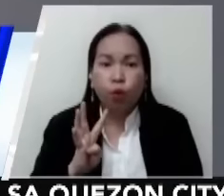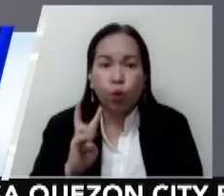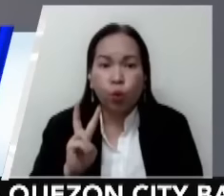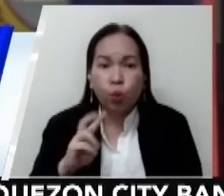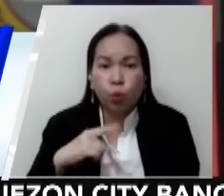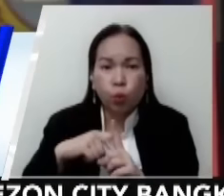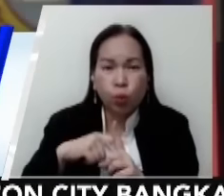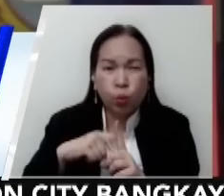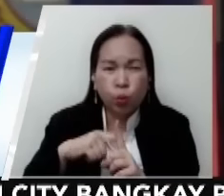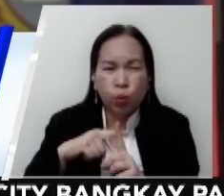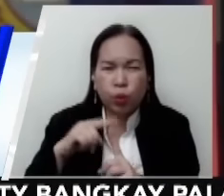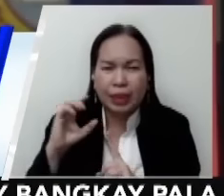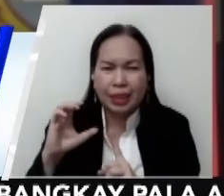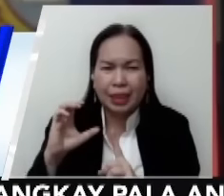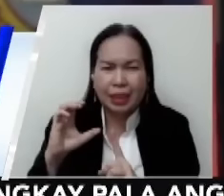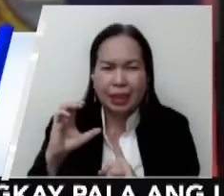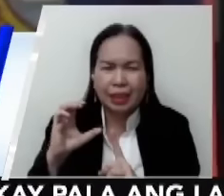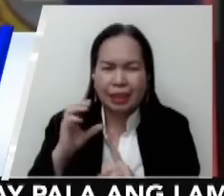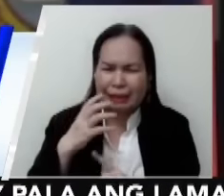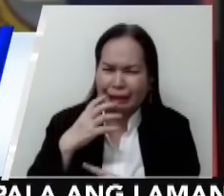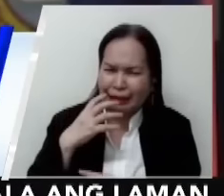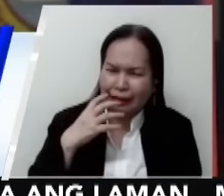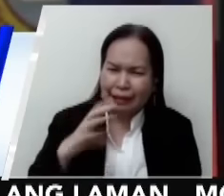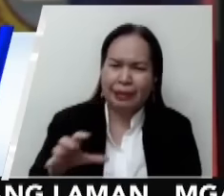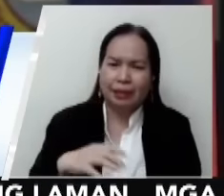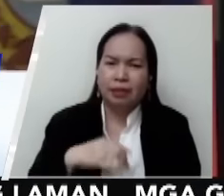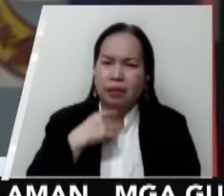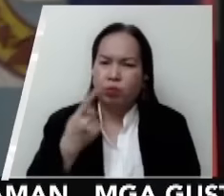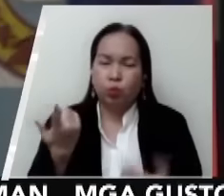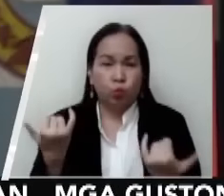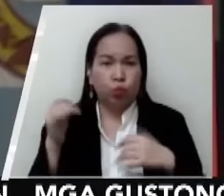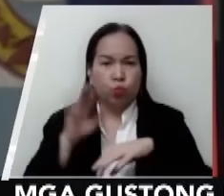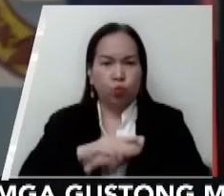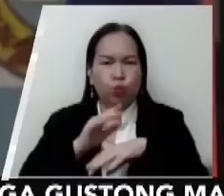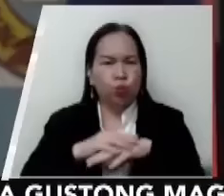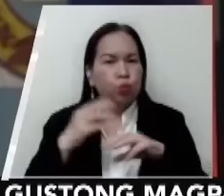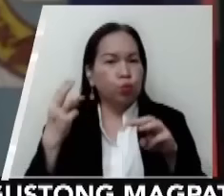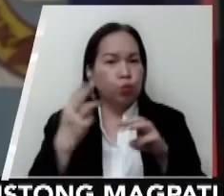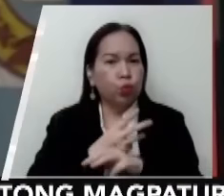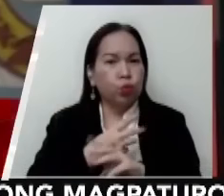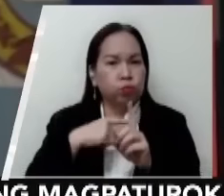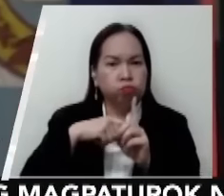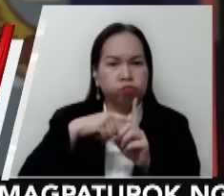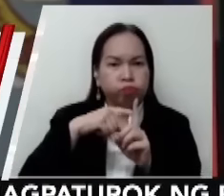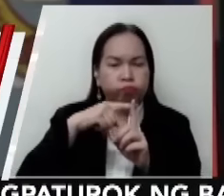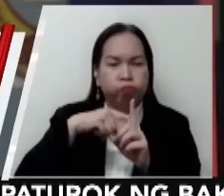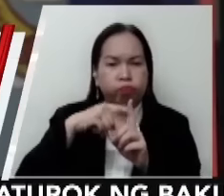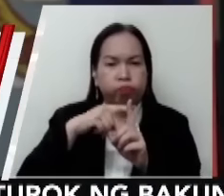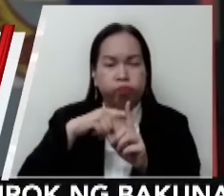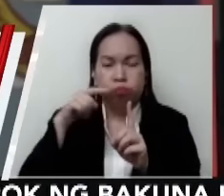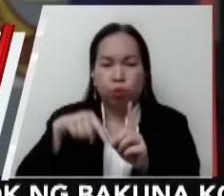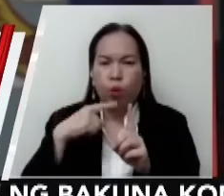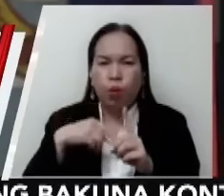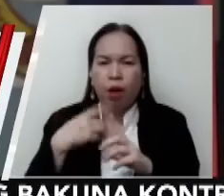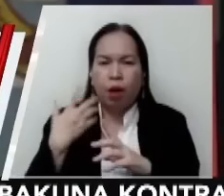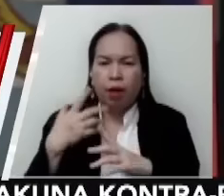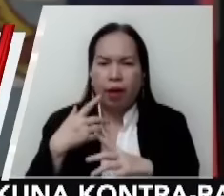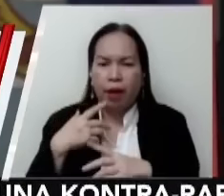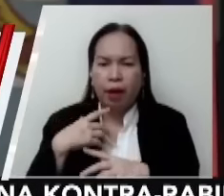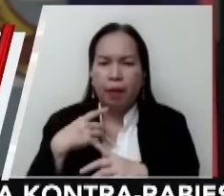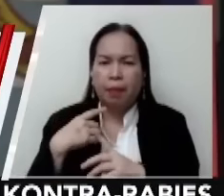index. Medyo matindi po kasi yung temperatures natin recently dahil may high pressure na naka-apekto sa